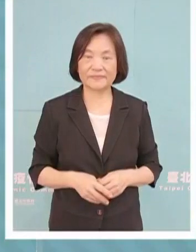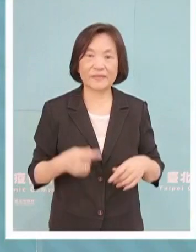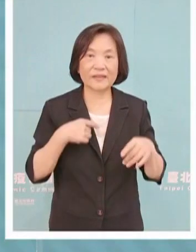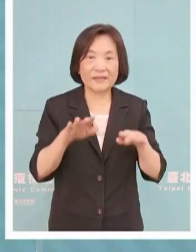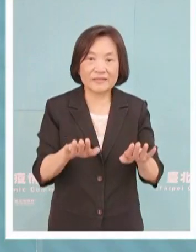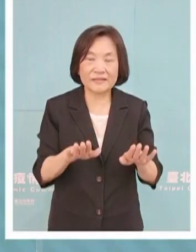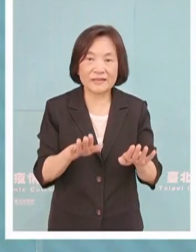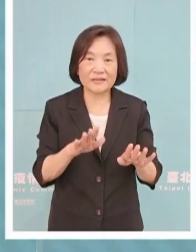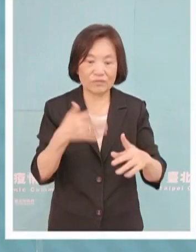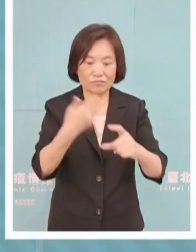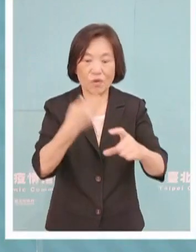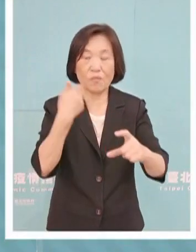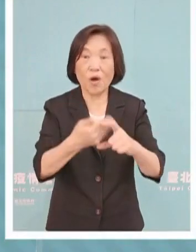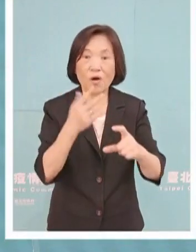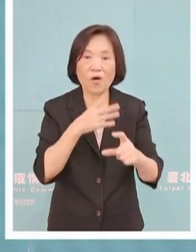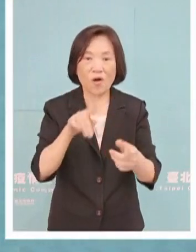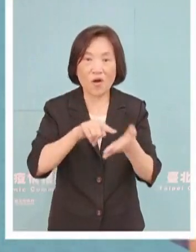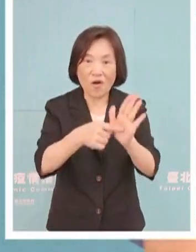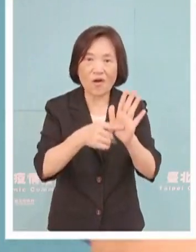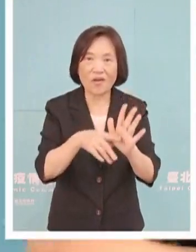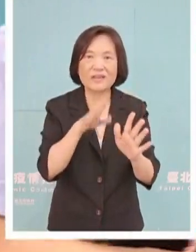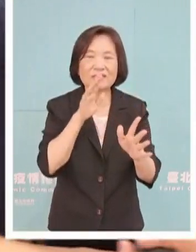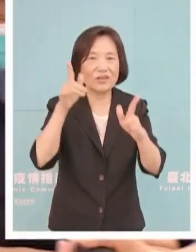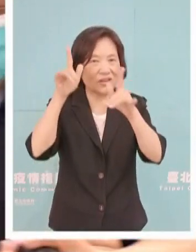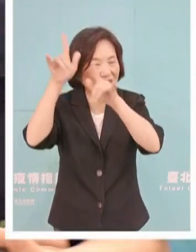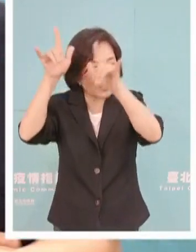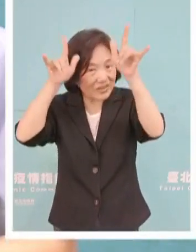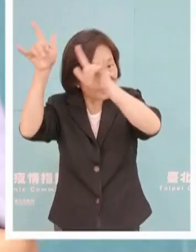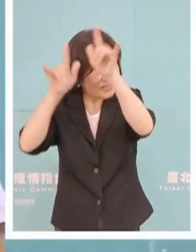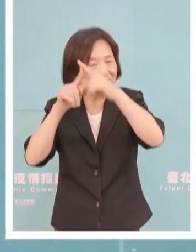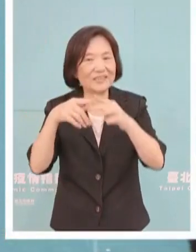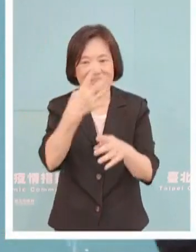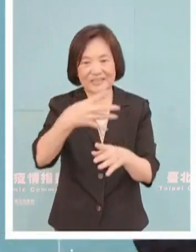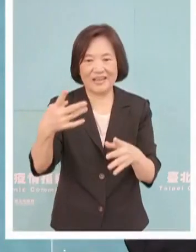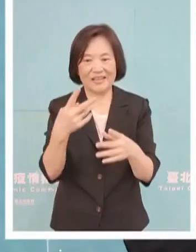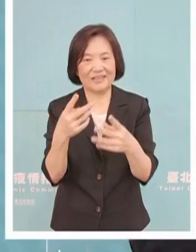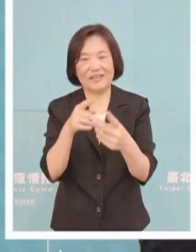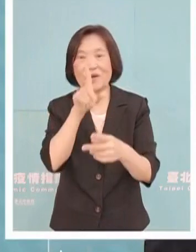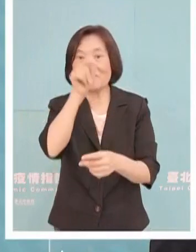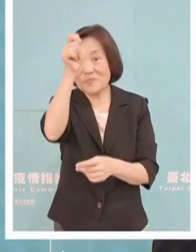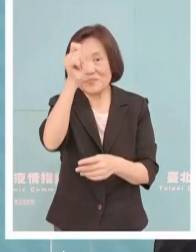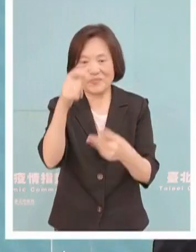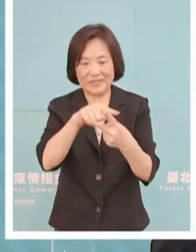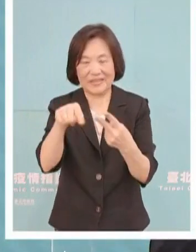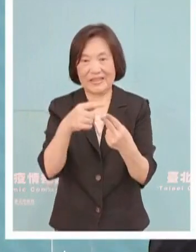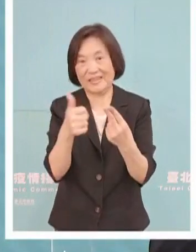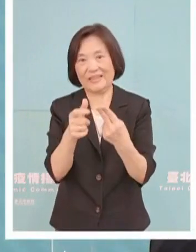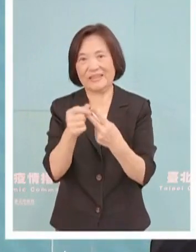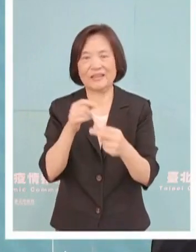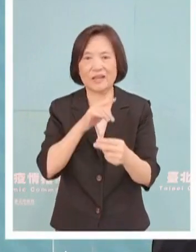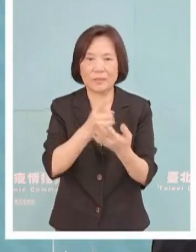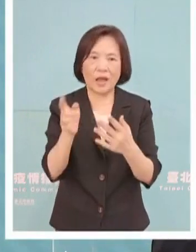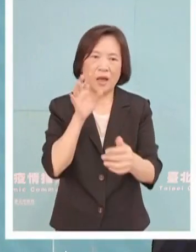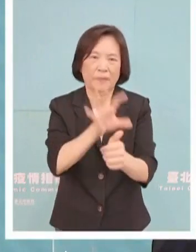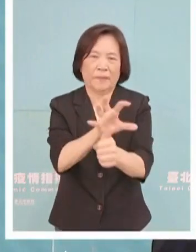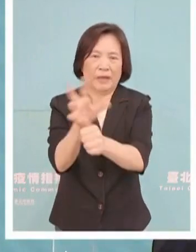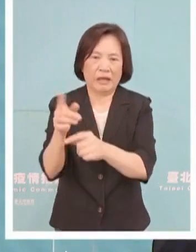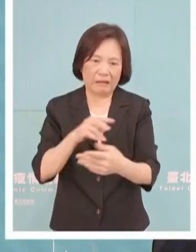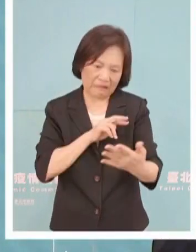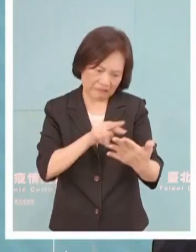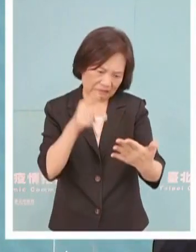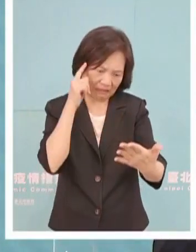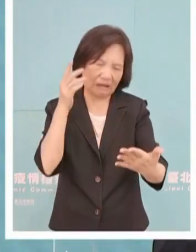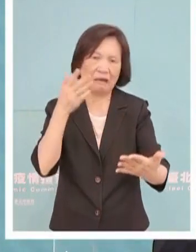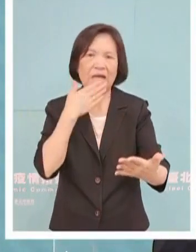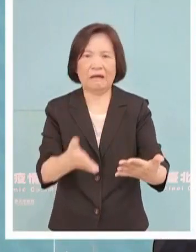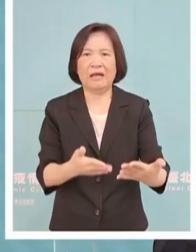今天这个悠游卡公司有推出了这个羚羊配的悠游卡设计，不过呢是网络上是骂声一片，然后网友批评说实在是太难看